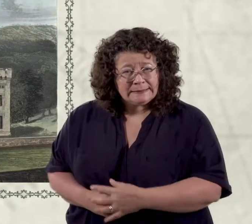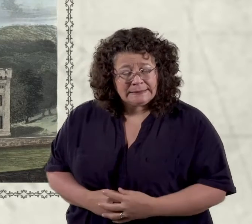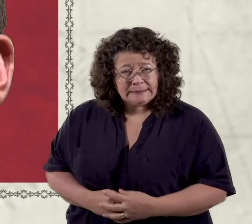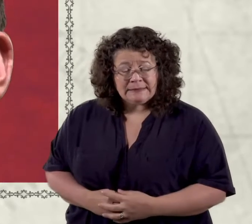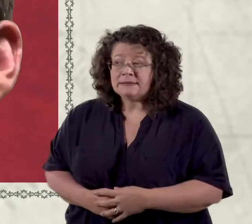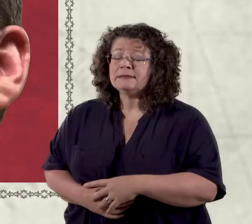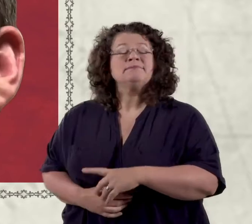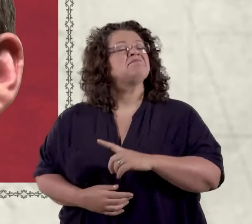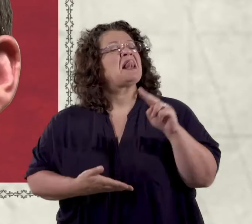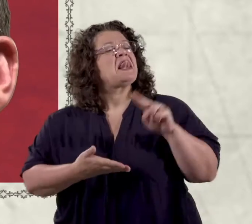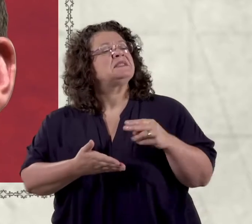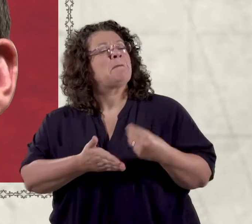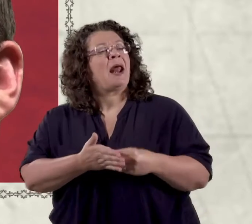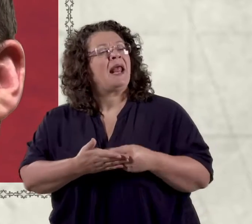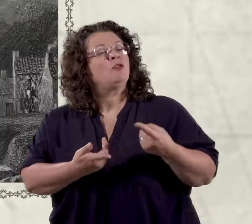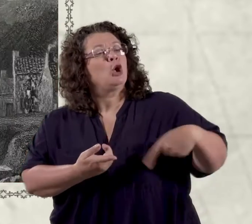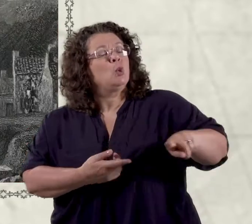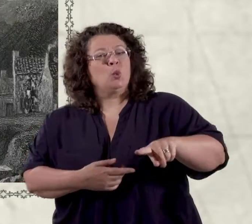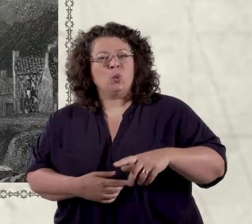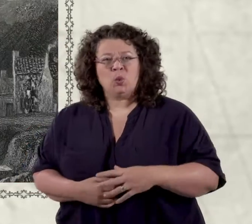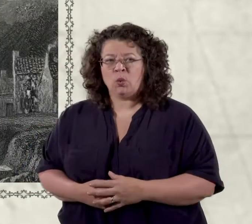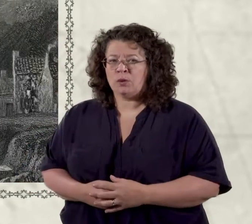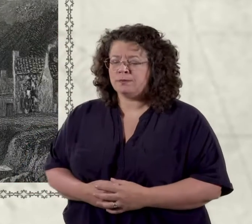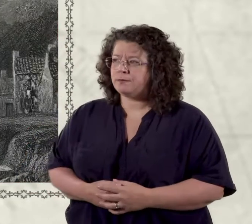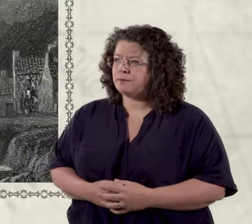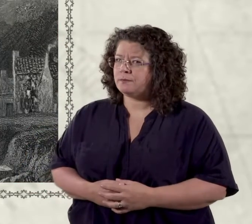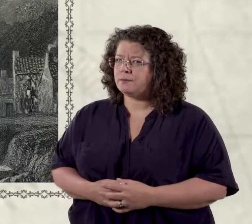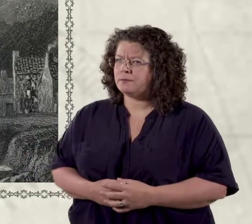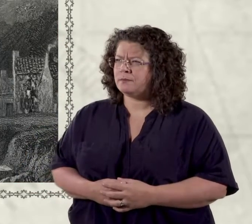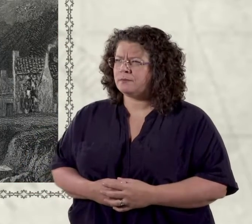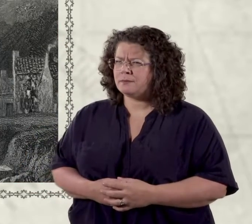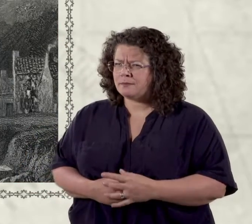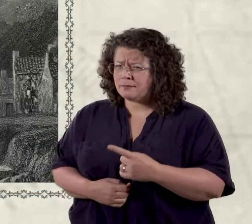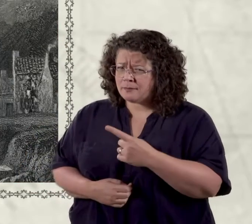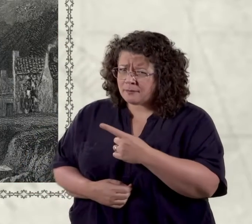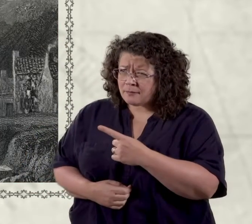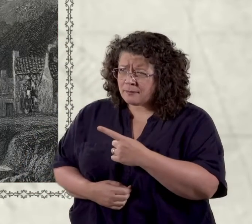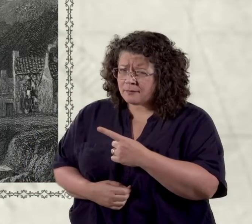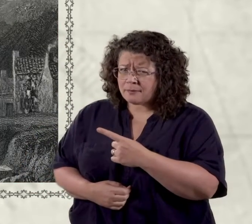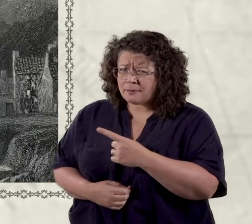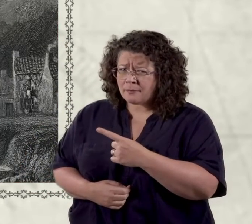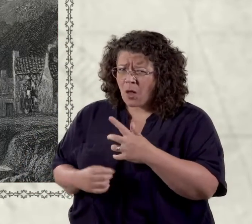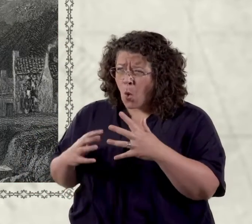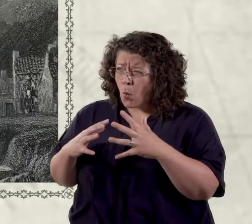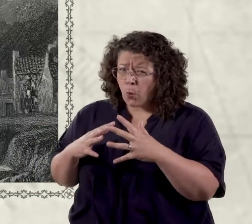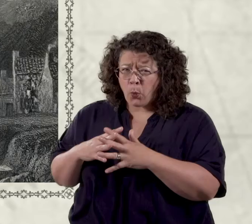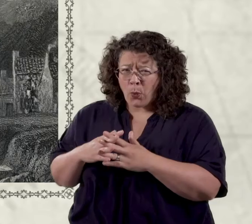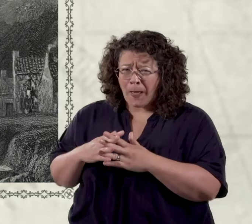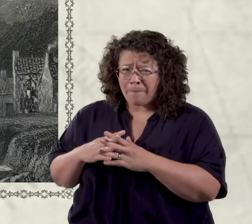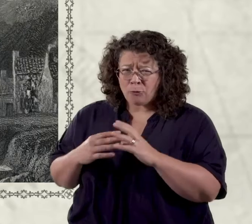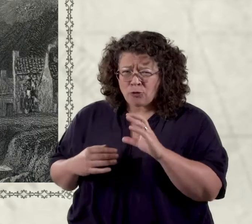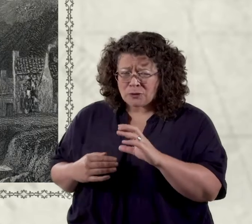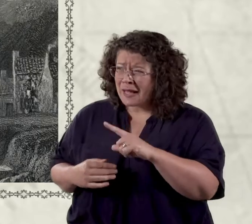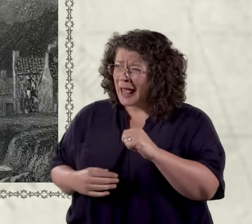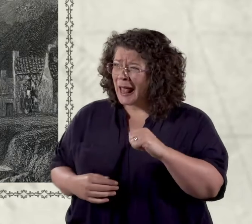Crochet. Less money for you. Llai o arian i ni. Llai o arian i ni. Roedd